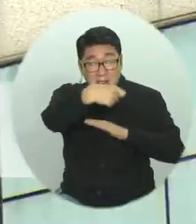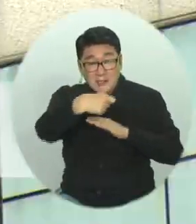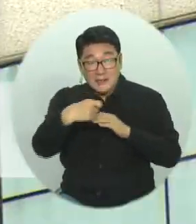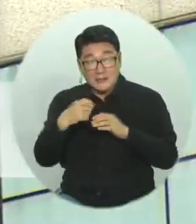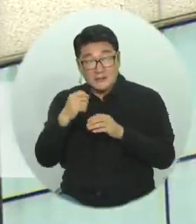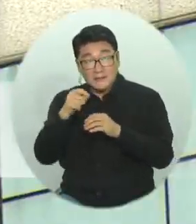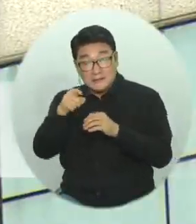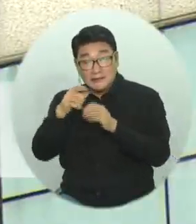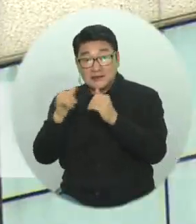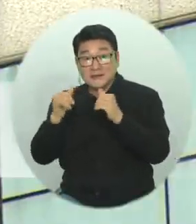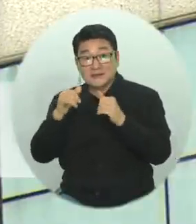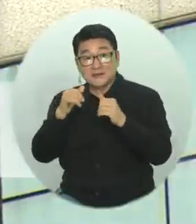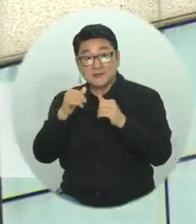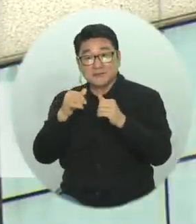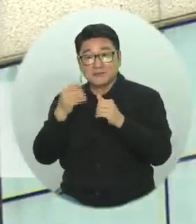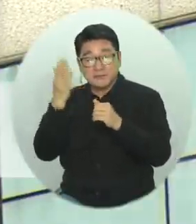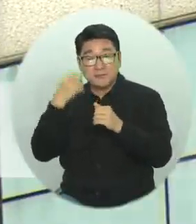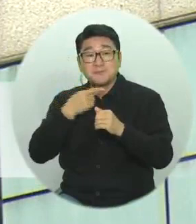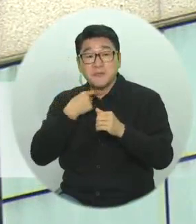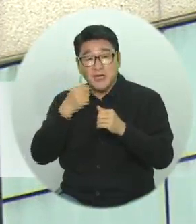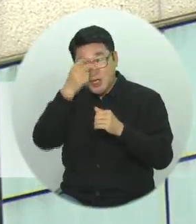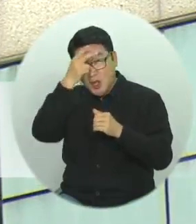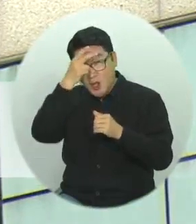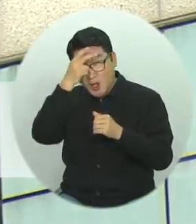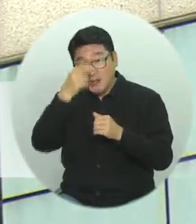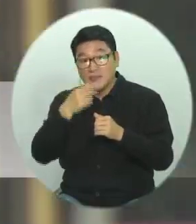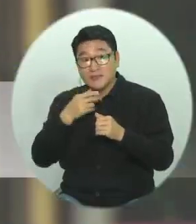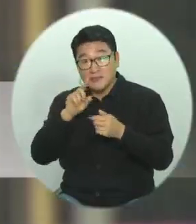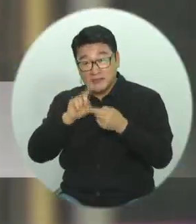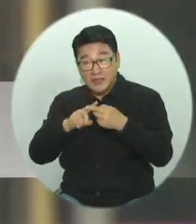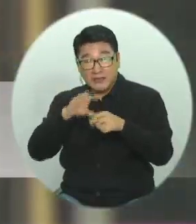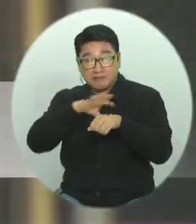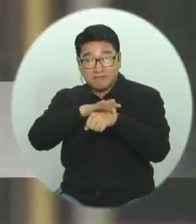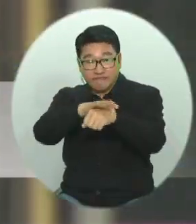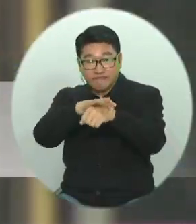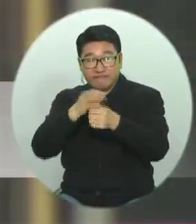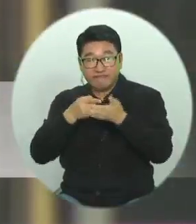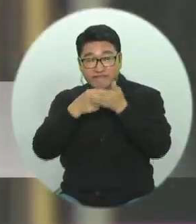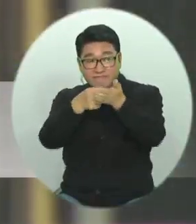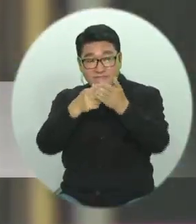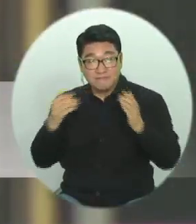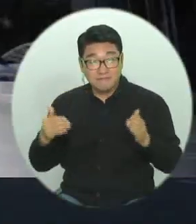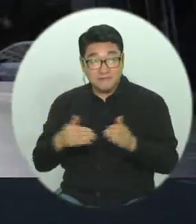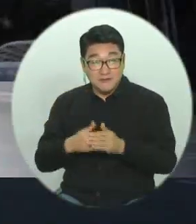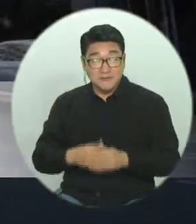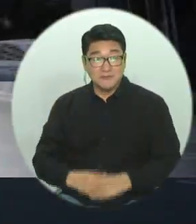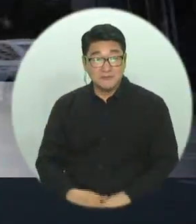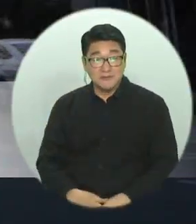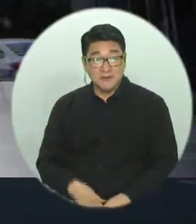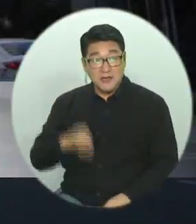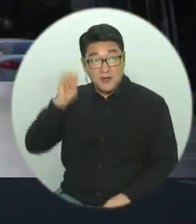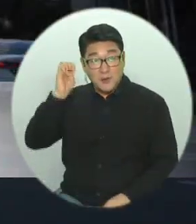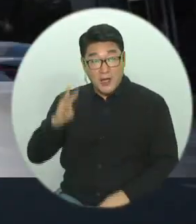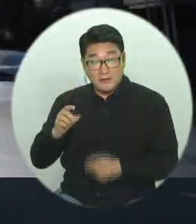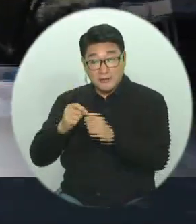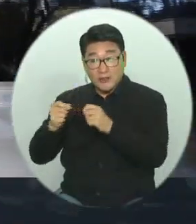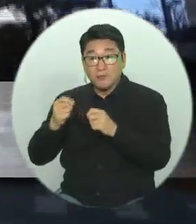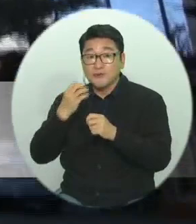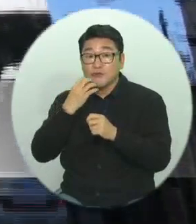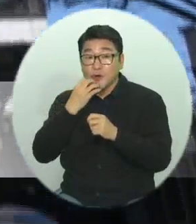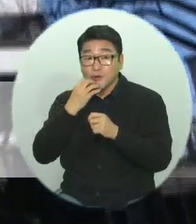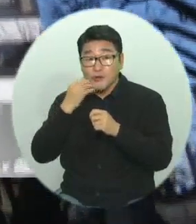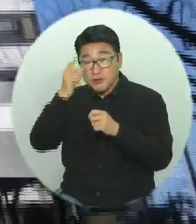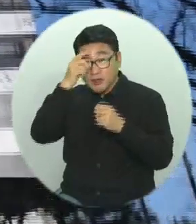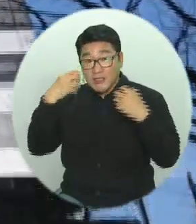의혹을 받고 있는 전직 경찰들에 대해 이따라 구속영장을 청구했습니다 광주지검은 서울